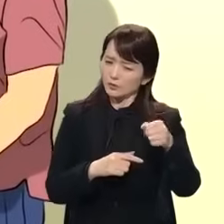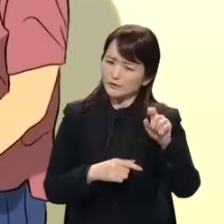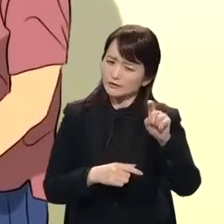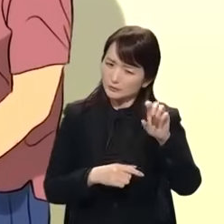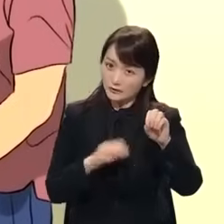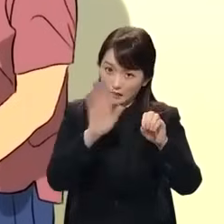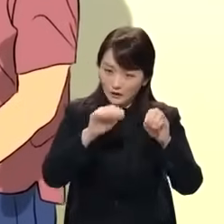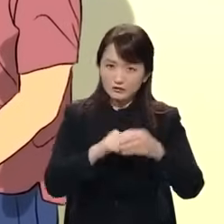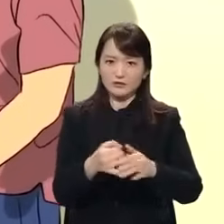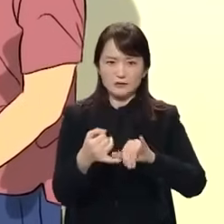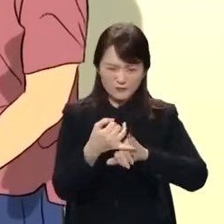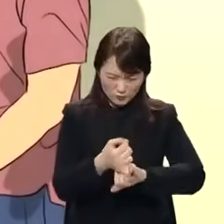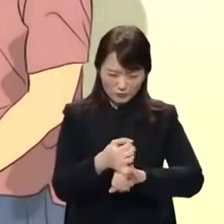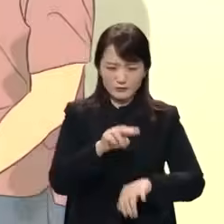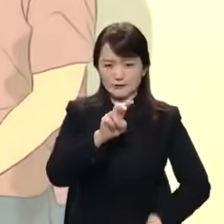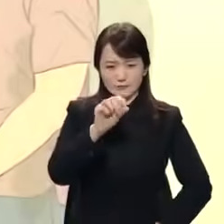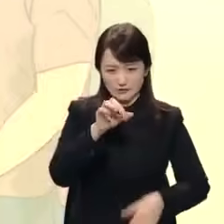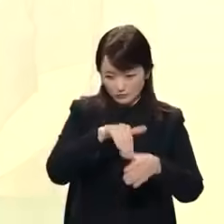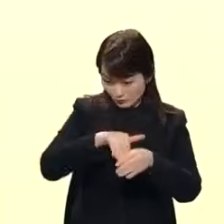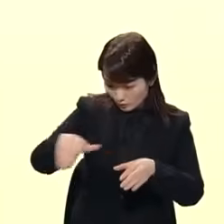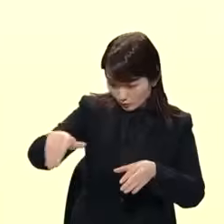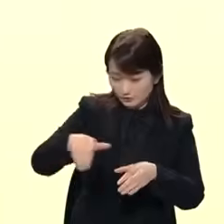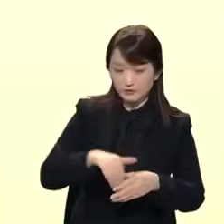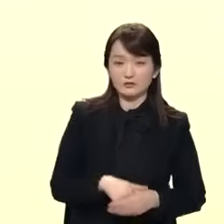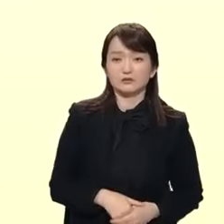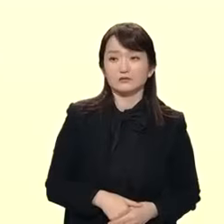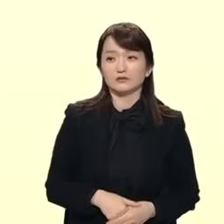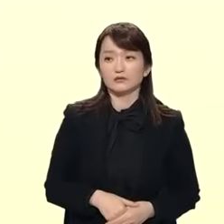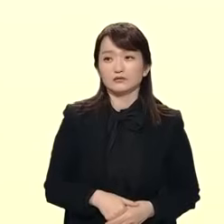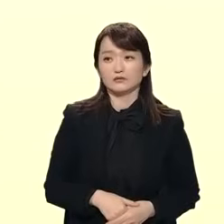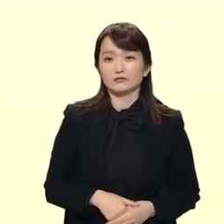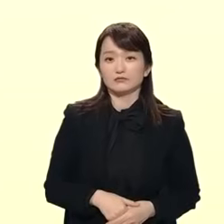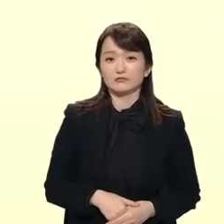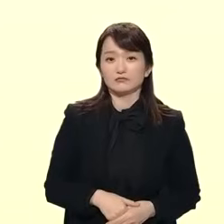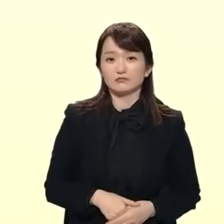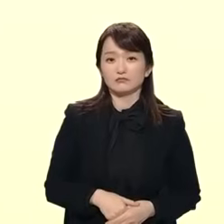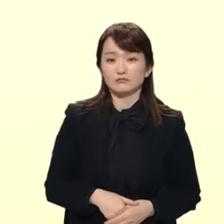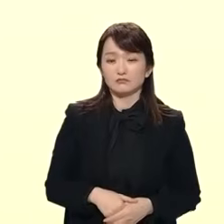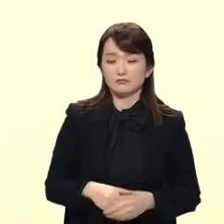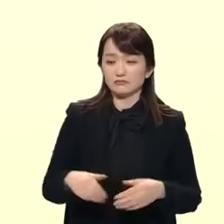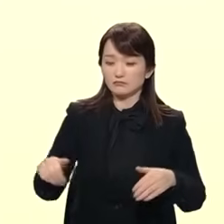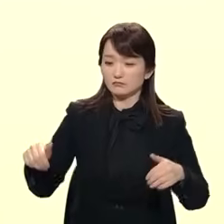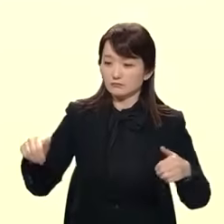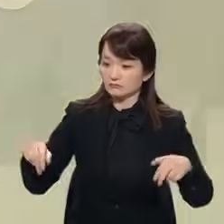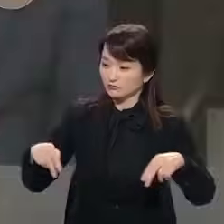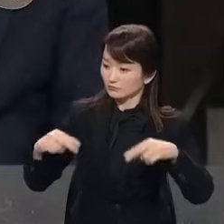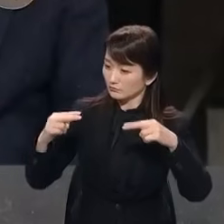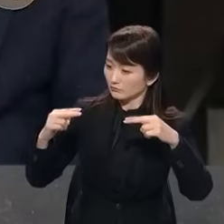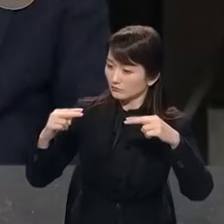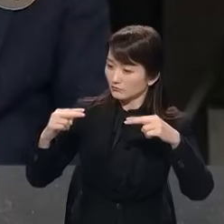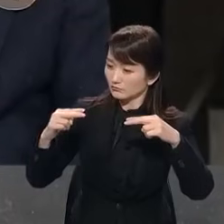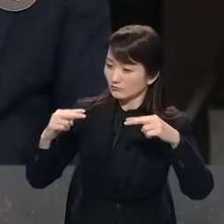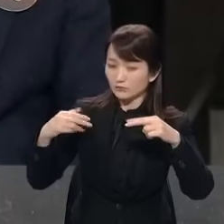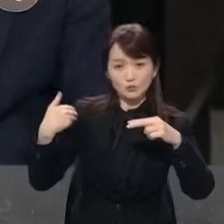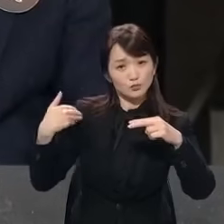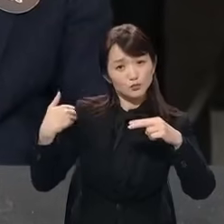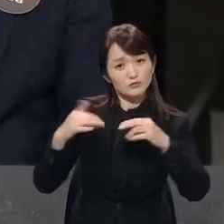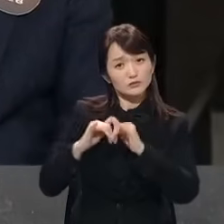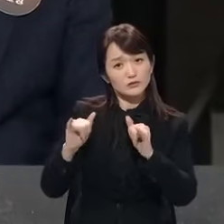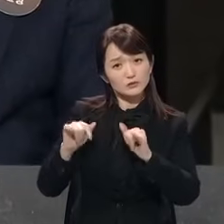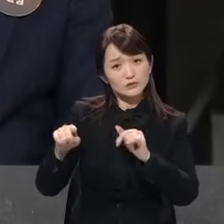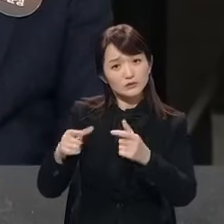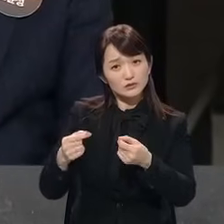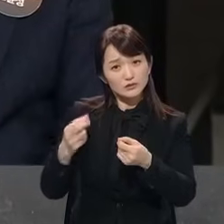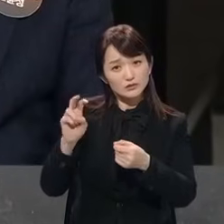원도 아니라 꼭 20만 원을 보내야겠다 십니다 지나가다 마주쳐도 모를 먼친 척인데 정말 이렇게 하는게 맞냐 이런 사연 보내